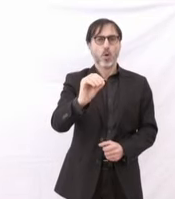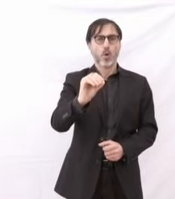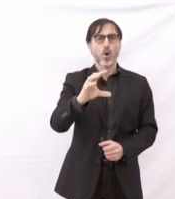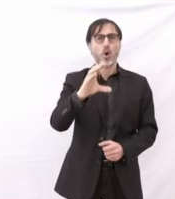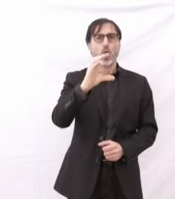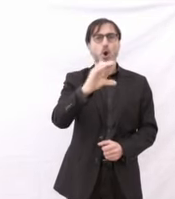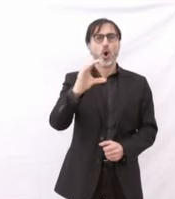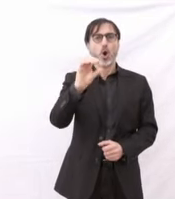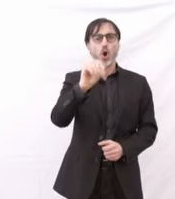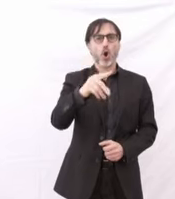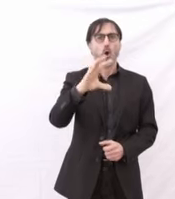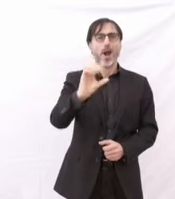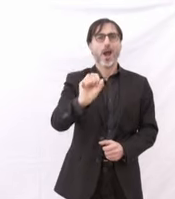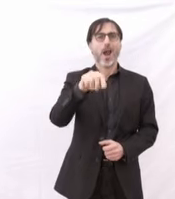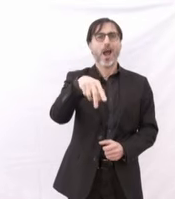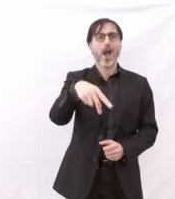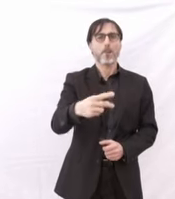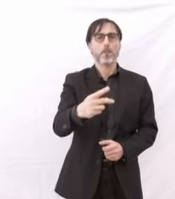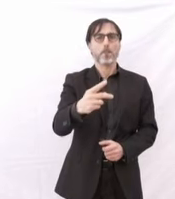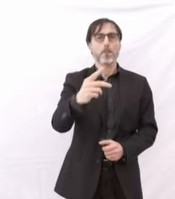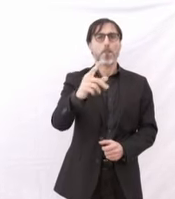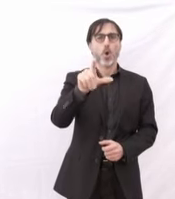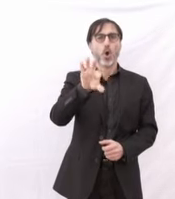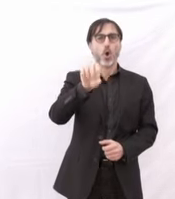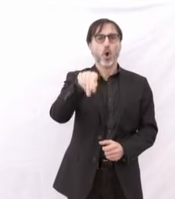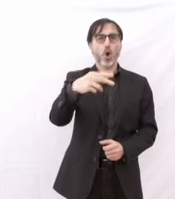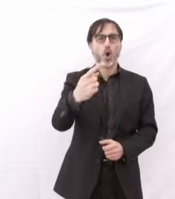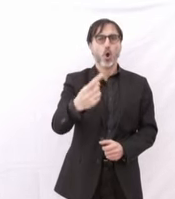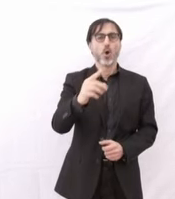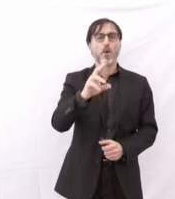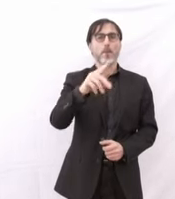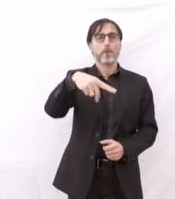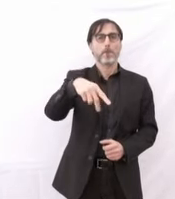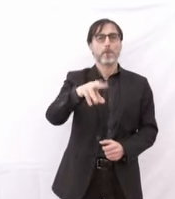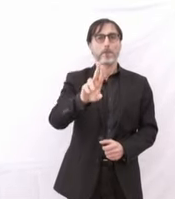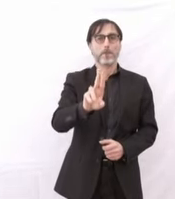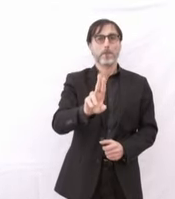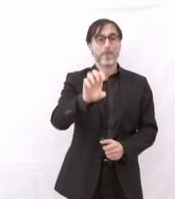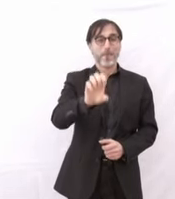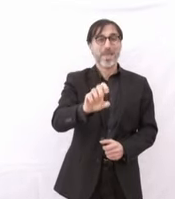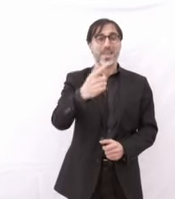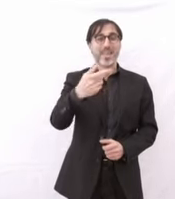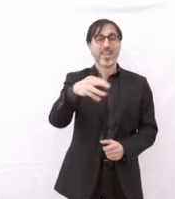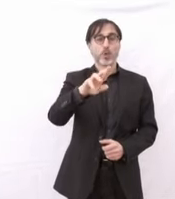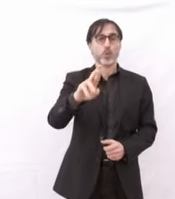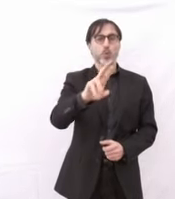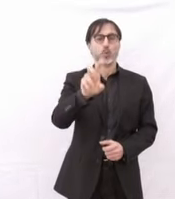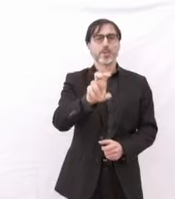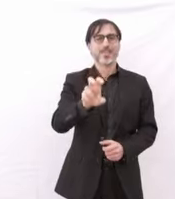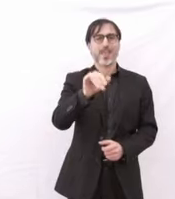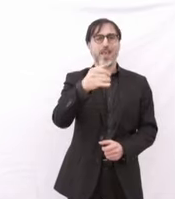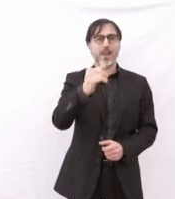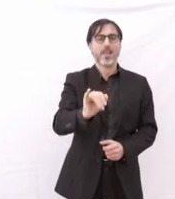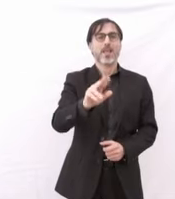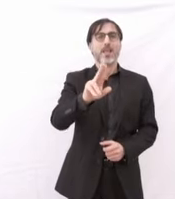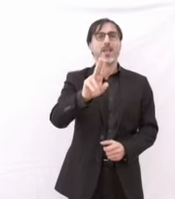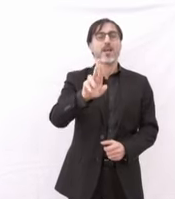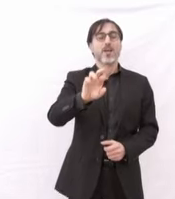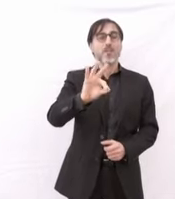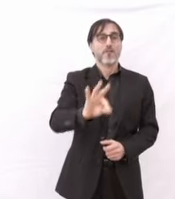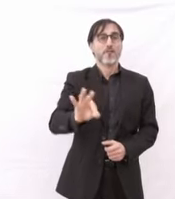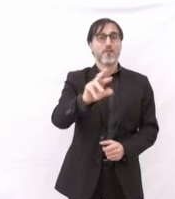Cocò Campolongo, Domenico Petruzzelli, Vincenzo Ferrante,